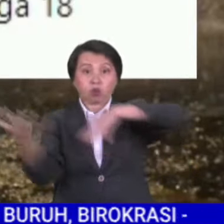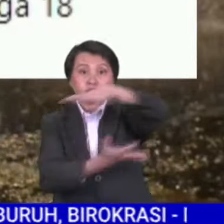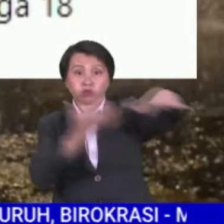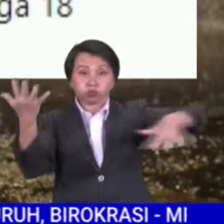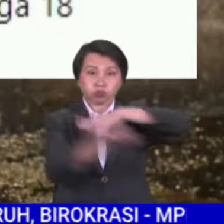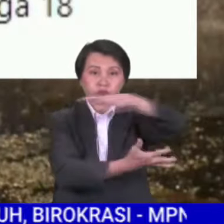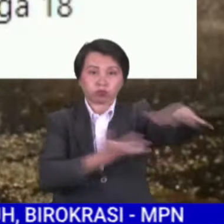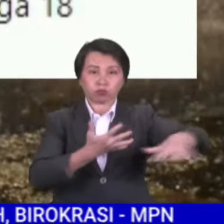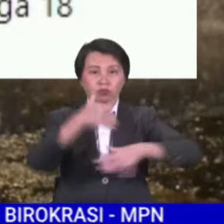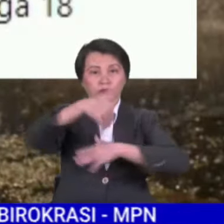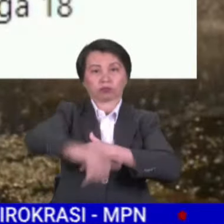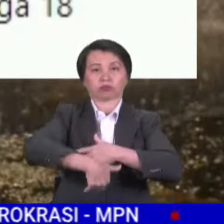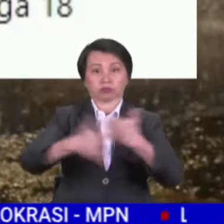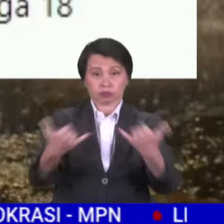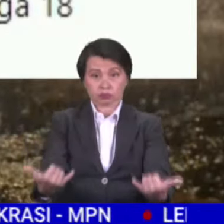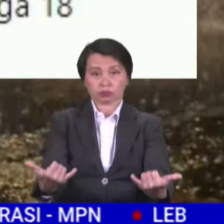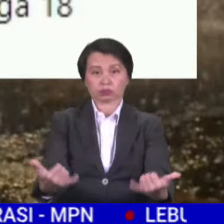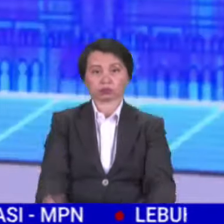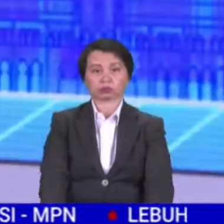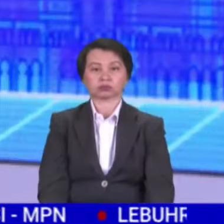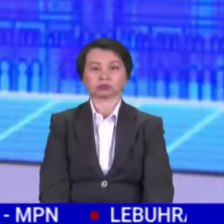malam ini.